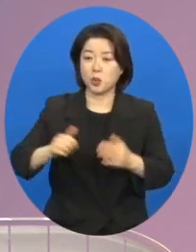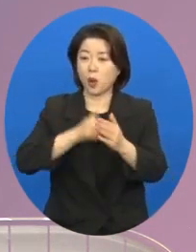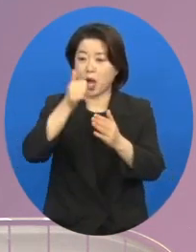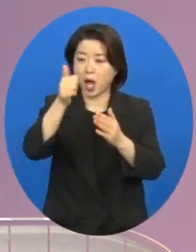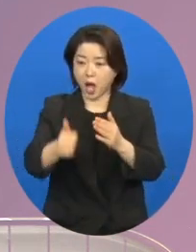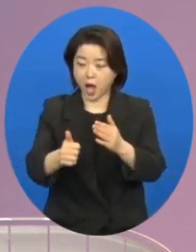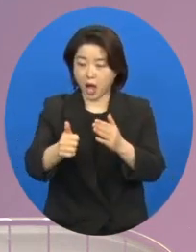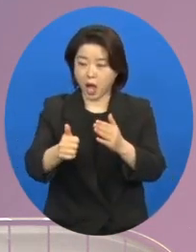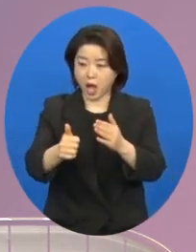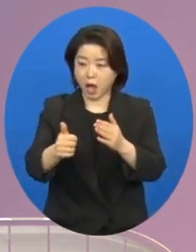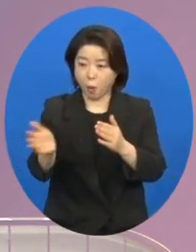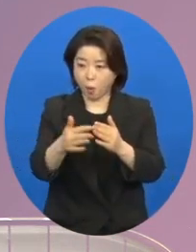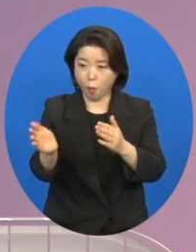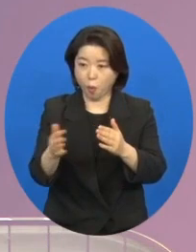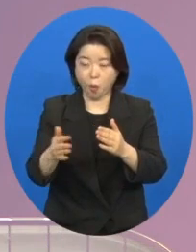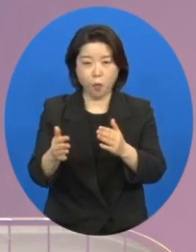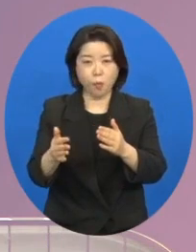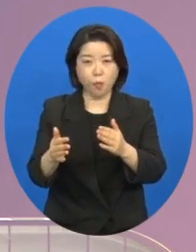곳이 없으므로